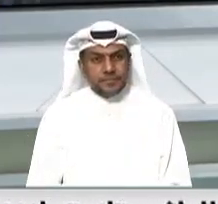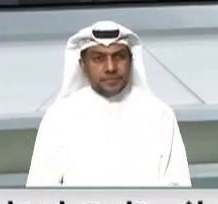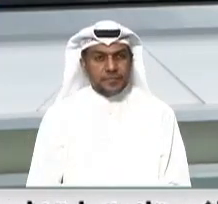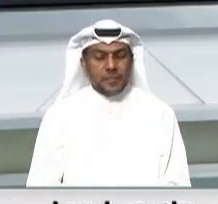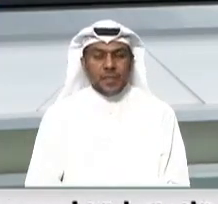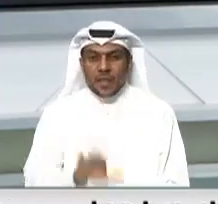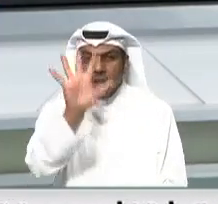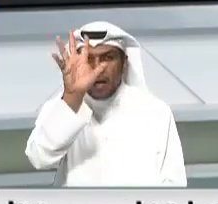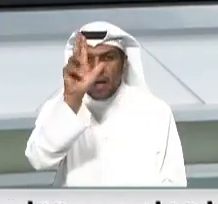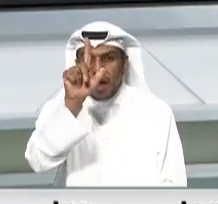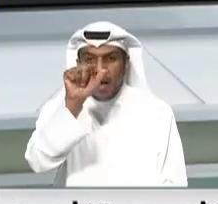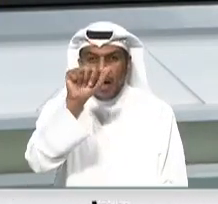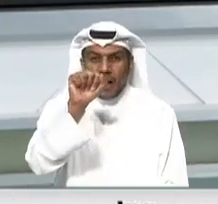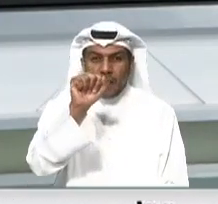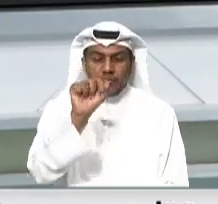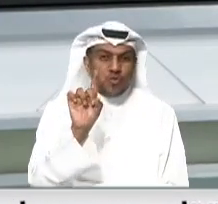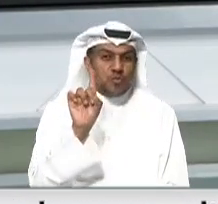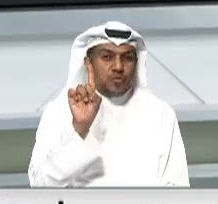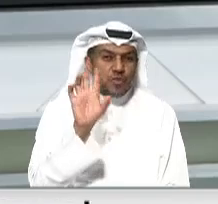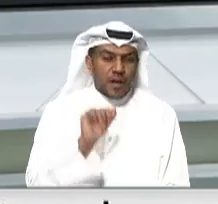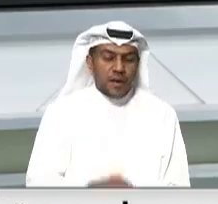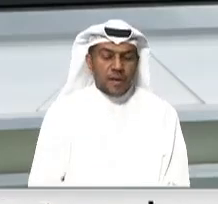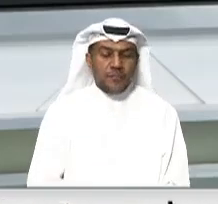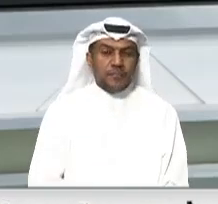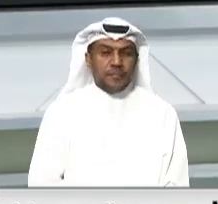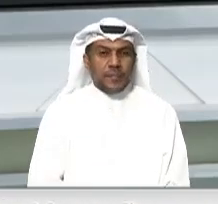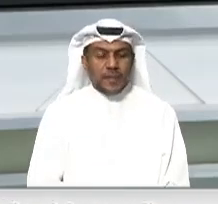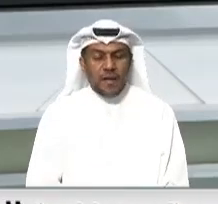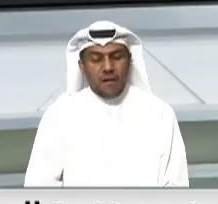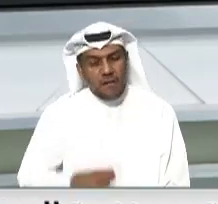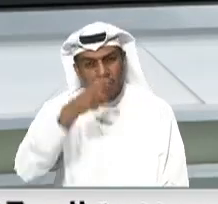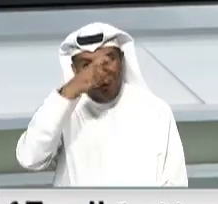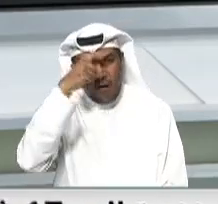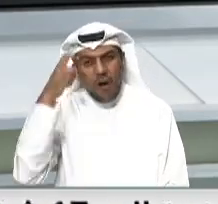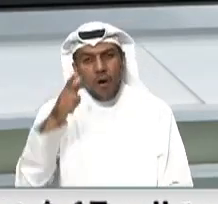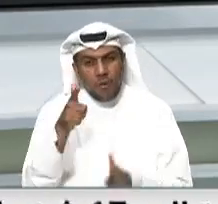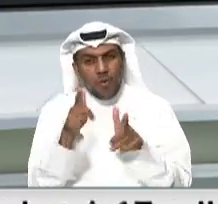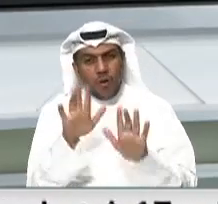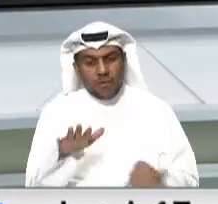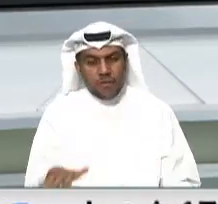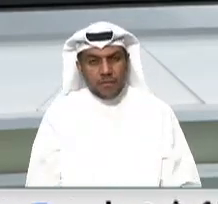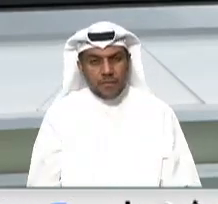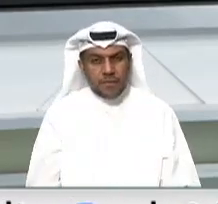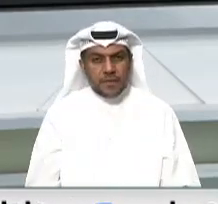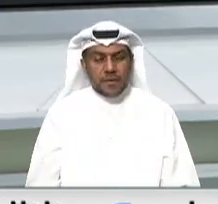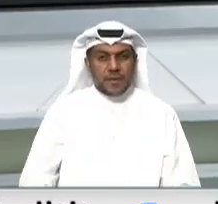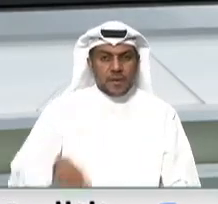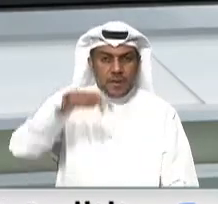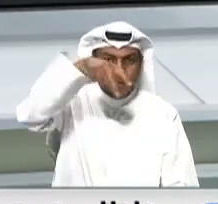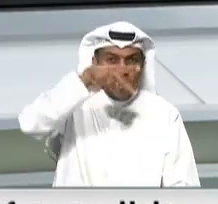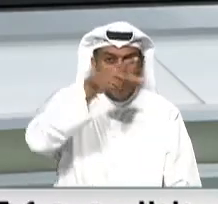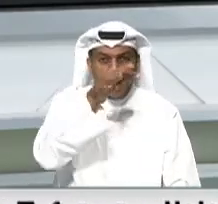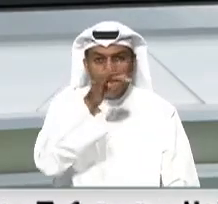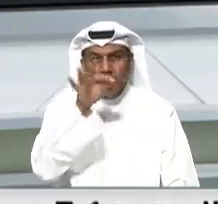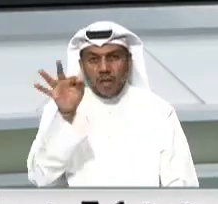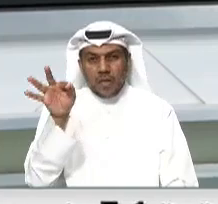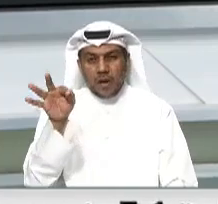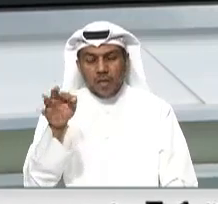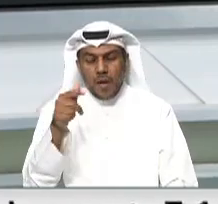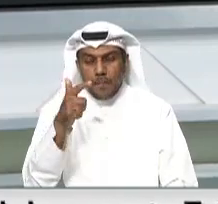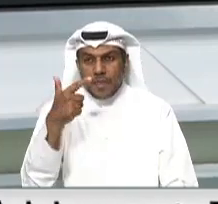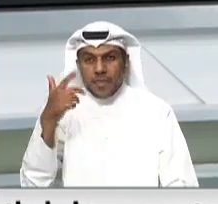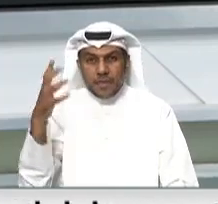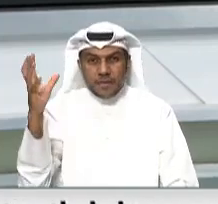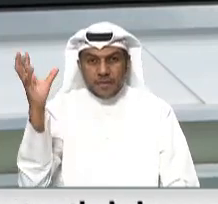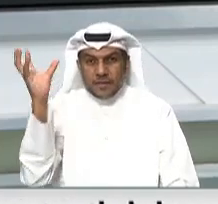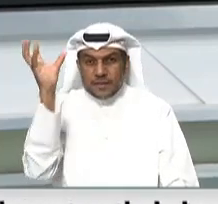اما الطقس المتوقع باذن الله خلال الايام الخمسه القادمه اجواء حاره نسبيه خلال فتره النهار تصل العظمى الى 38 درجه مئويه عبور السحب راح